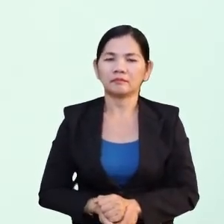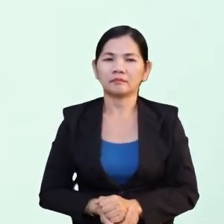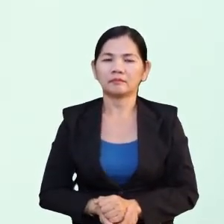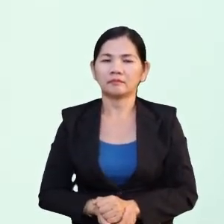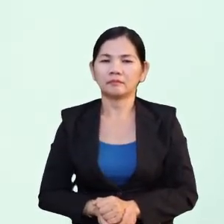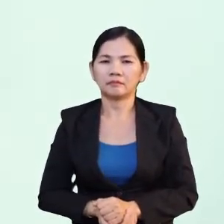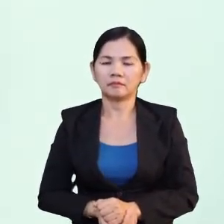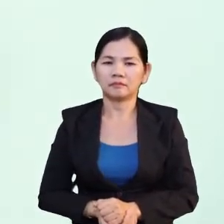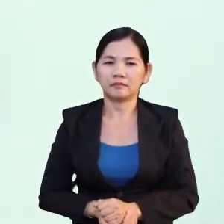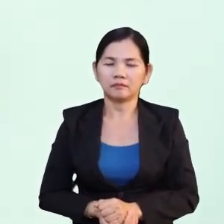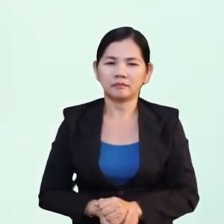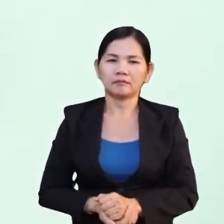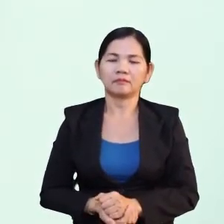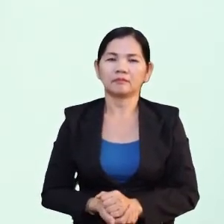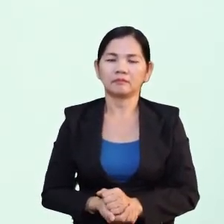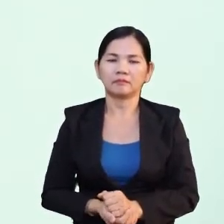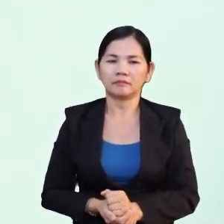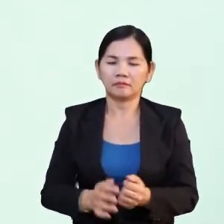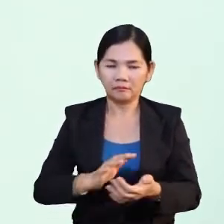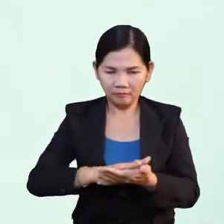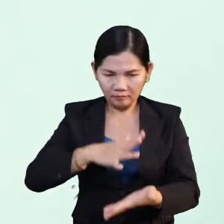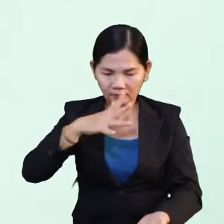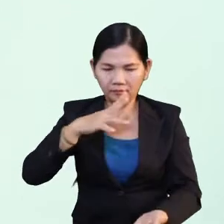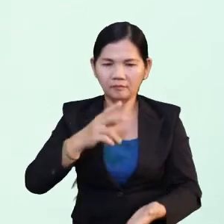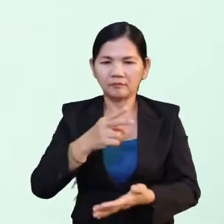ចាគេចង់និយាយពីអ្វីយើងគិតតិចមើល